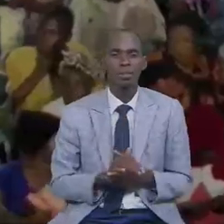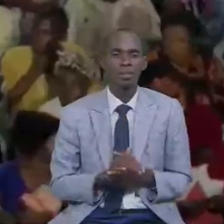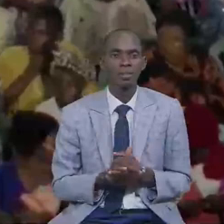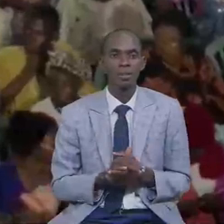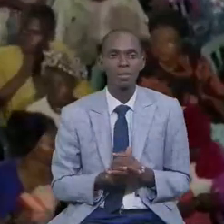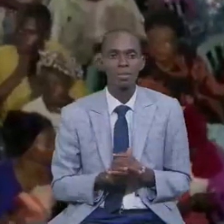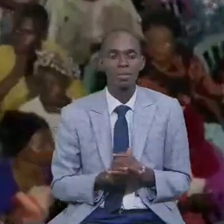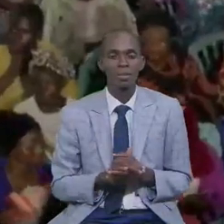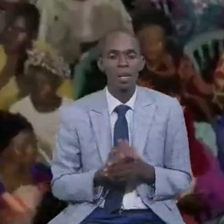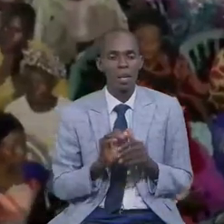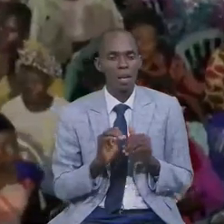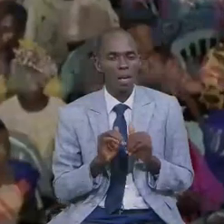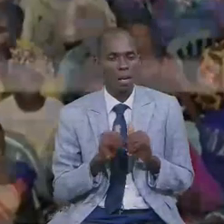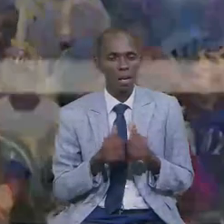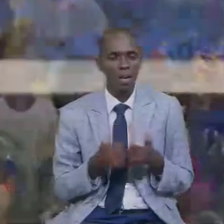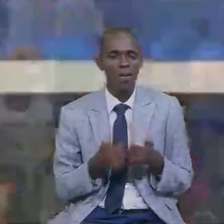Comment?